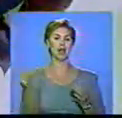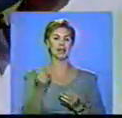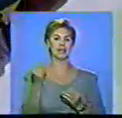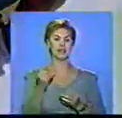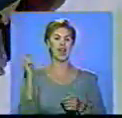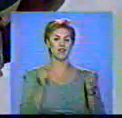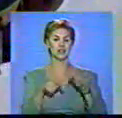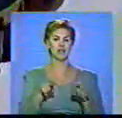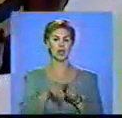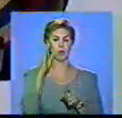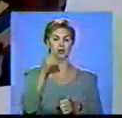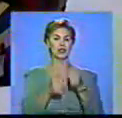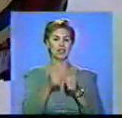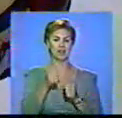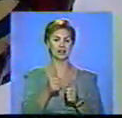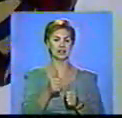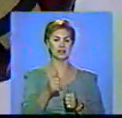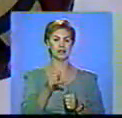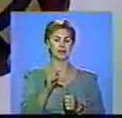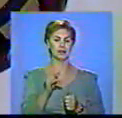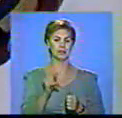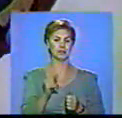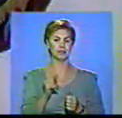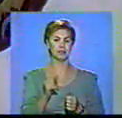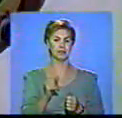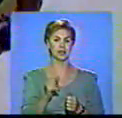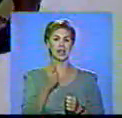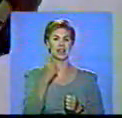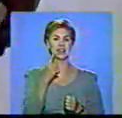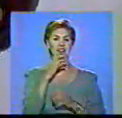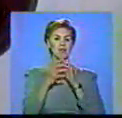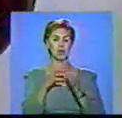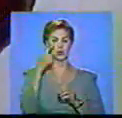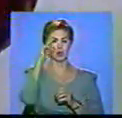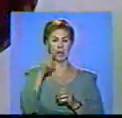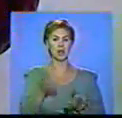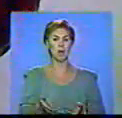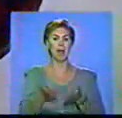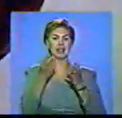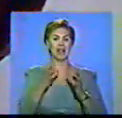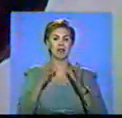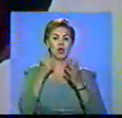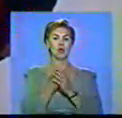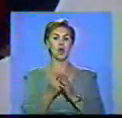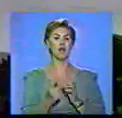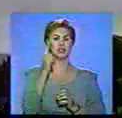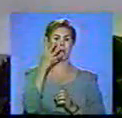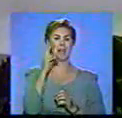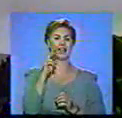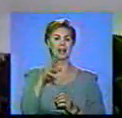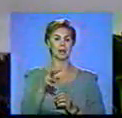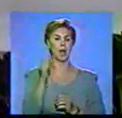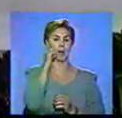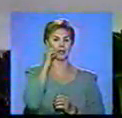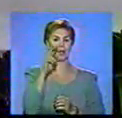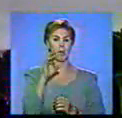фестивале будут соревноваться рязанец Лев Маврин, единственный в мире сумевший поднять воздушный шар на высоту 5 километров. Москвич